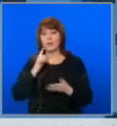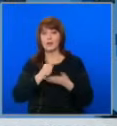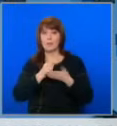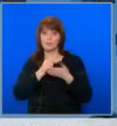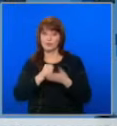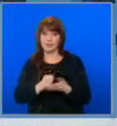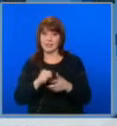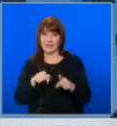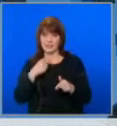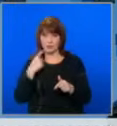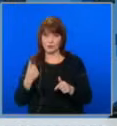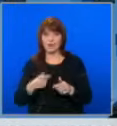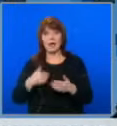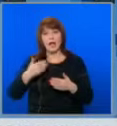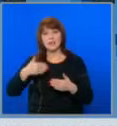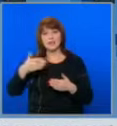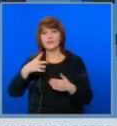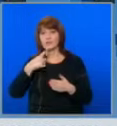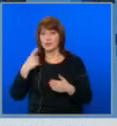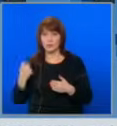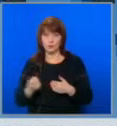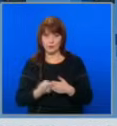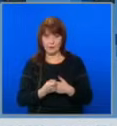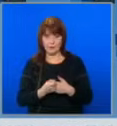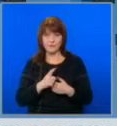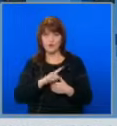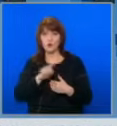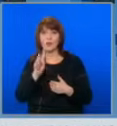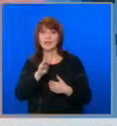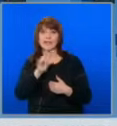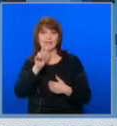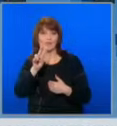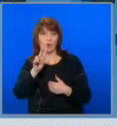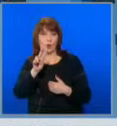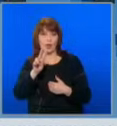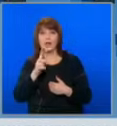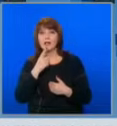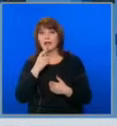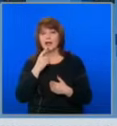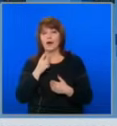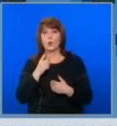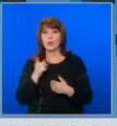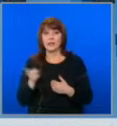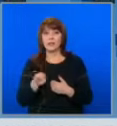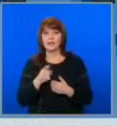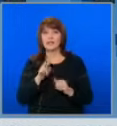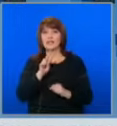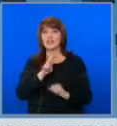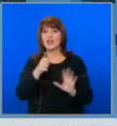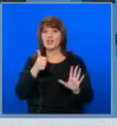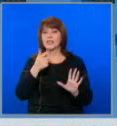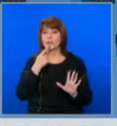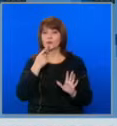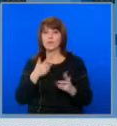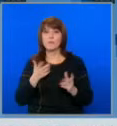бюджета и във всяка от следващите години до 32 година в някои дори повече за 2 шета година когато